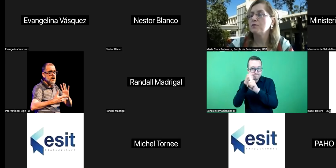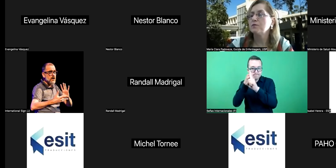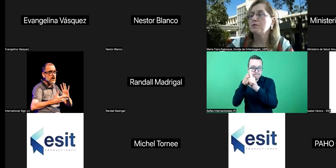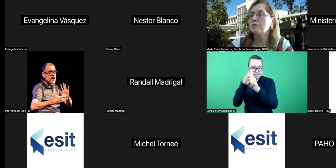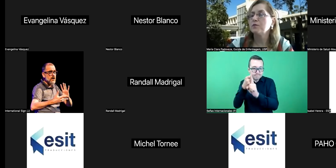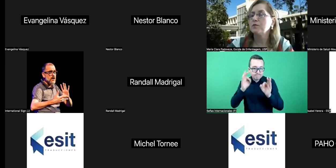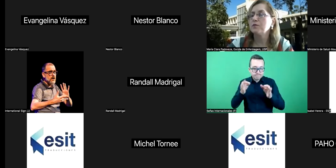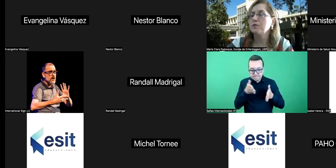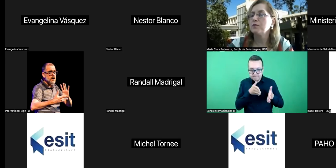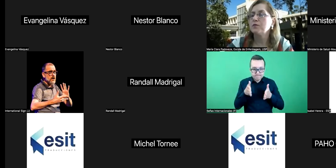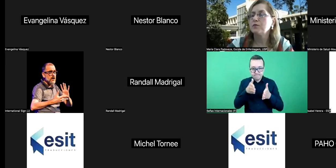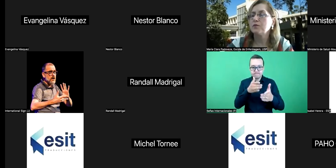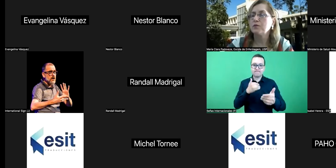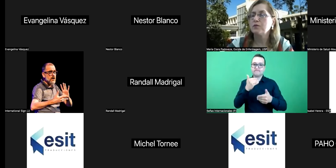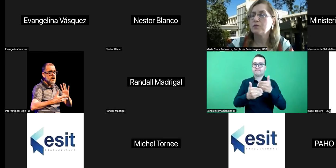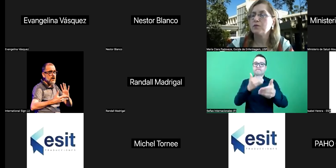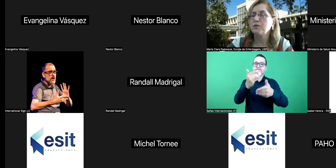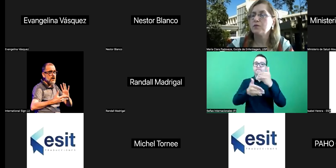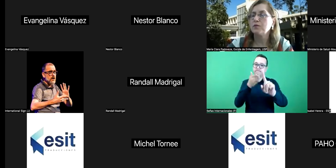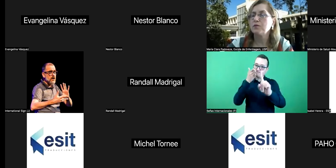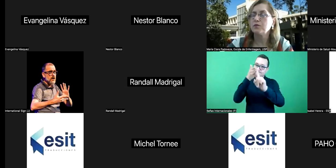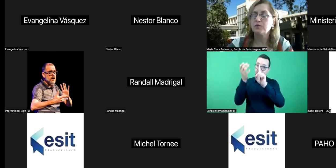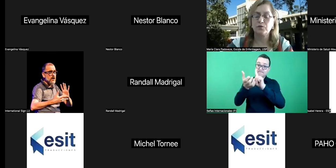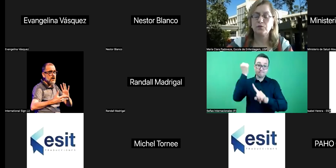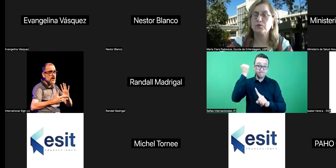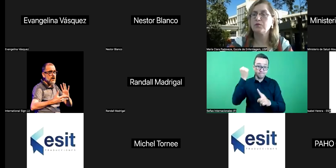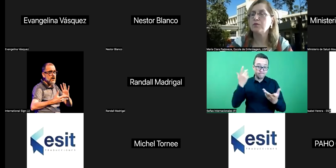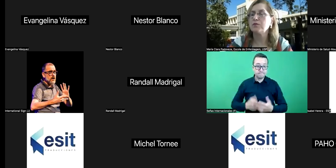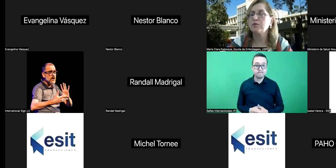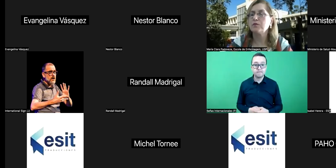culture. Il faut établir des outils pour aller de l'avant.